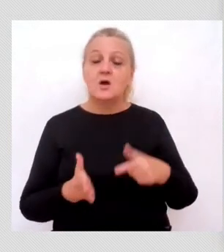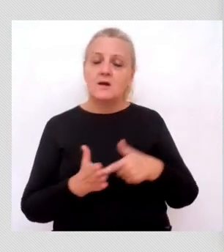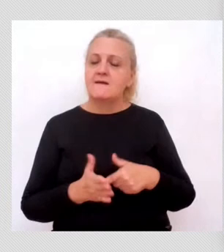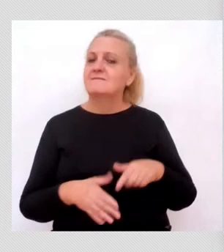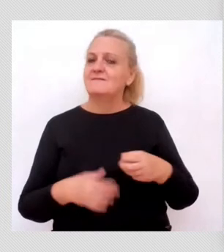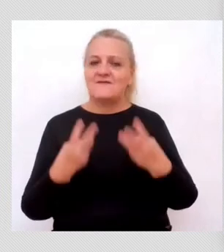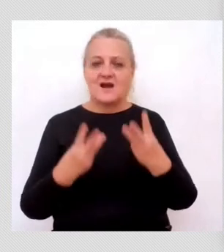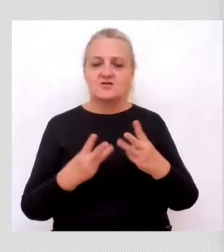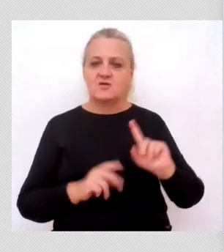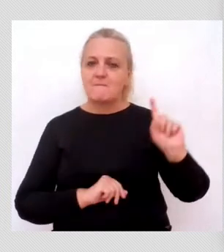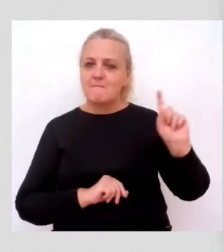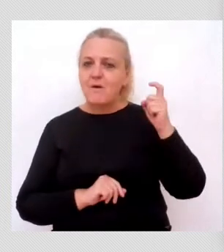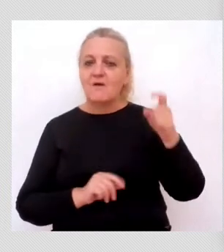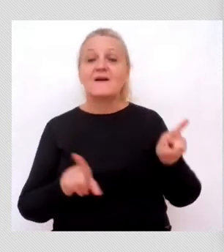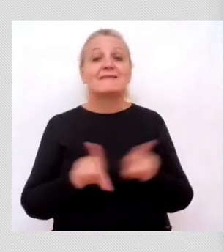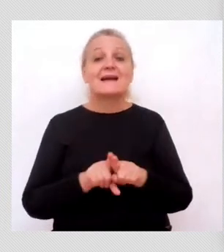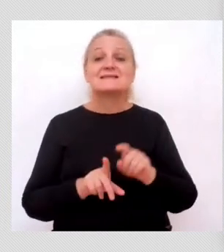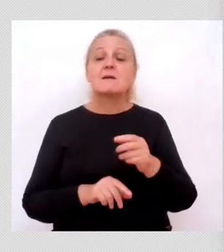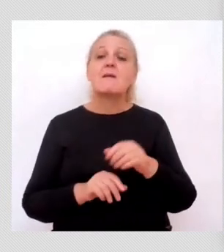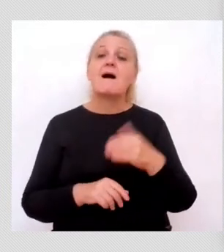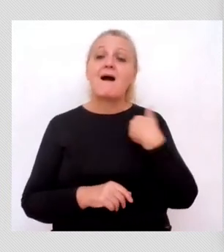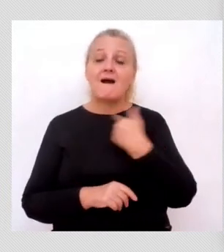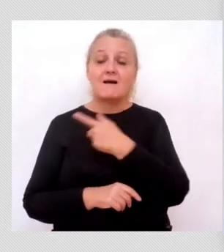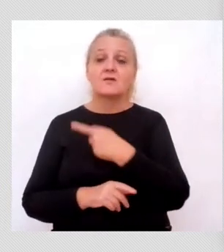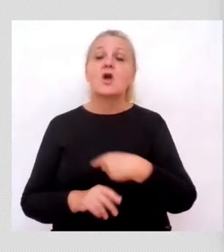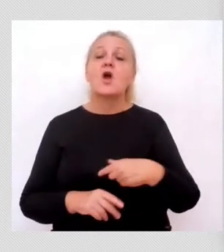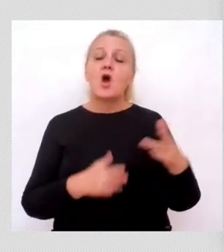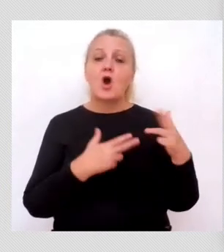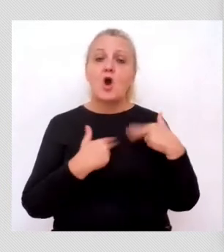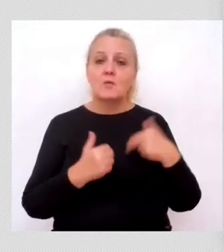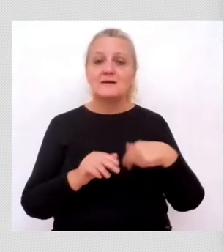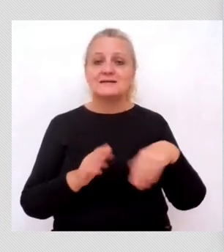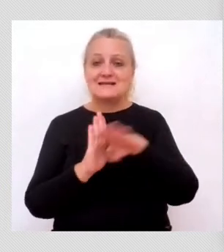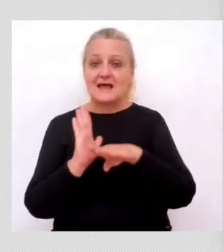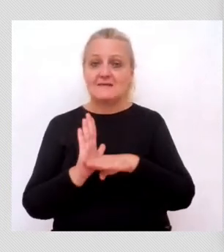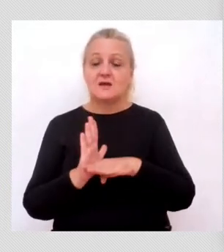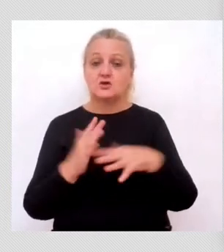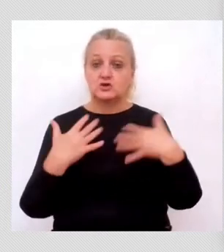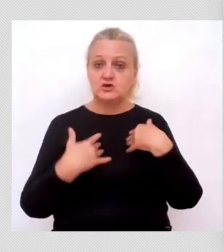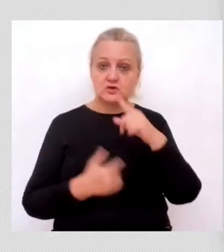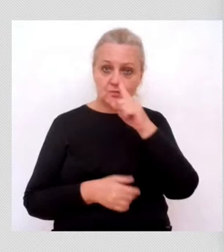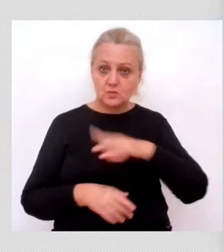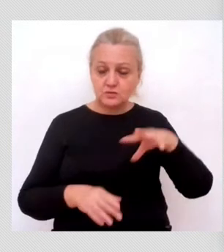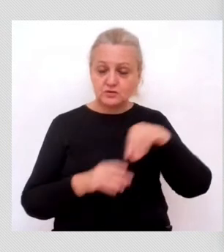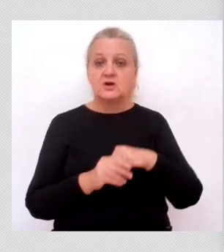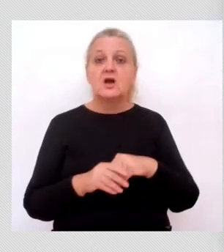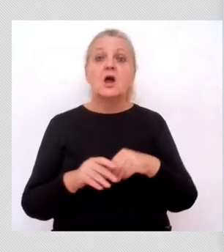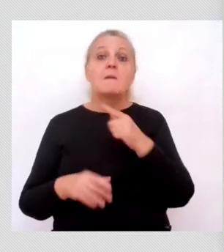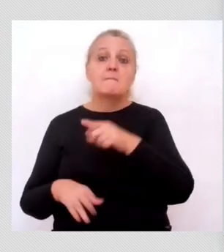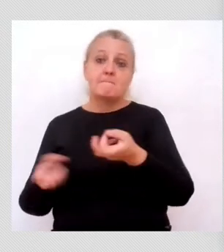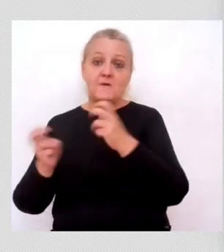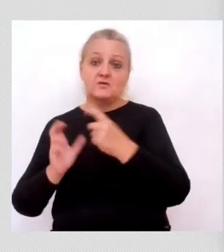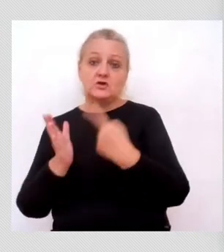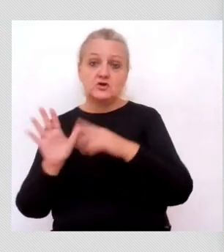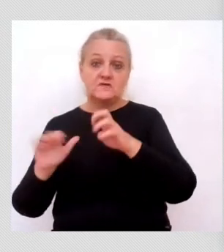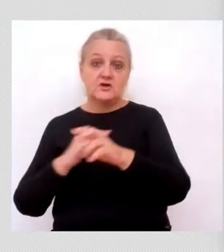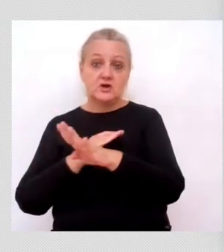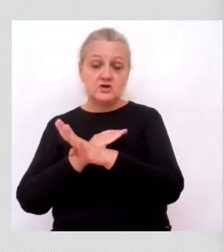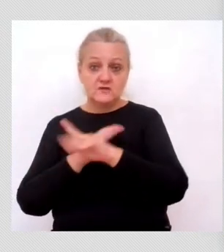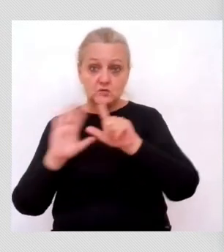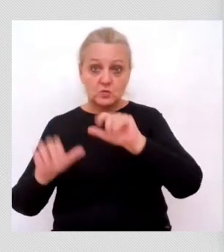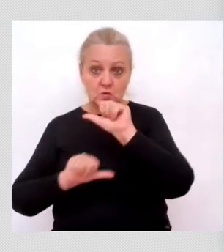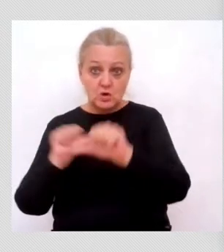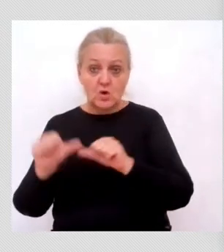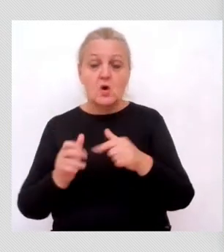powołanie, tak jak w Wielkiej Brytanii, Komisji Standardów w Życiu Publicznym, która powstała w 1997 roku i wzorem brytyjskim odbudowanie